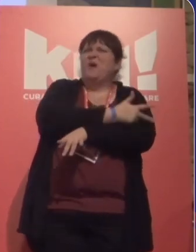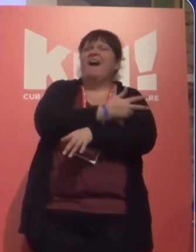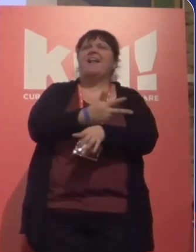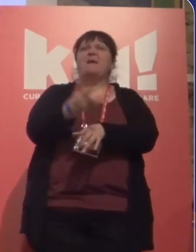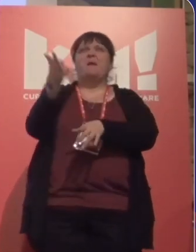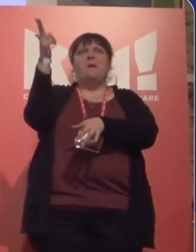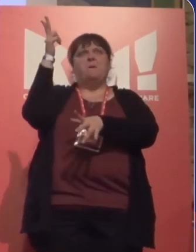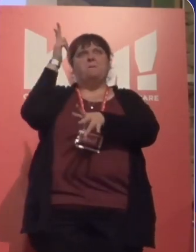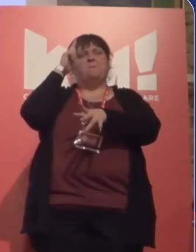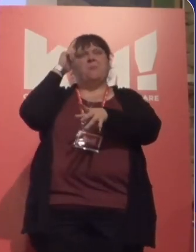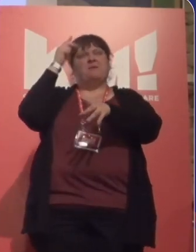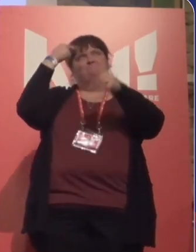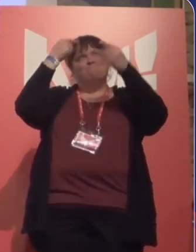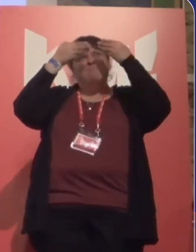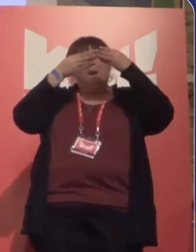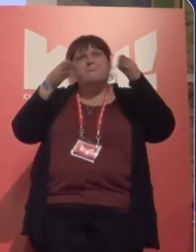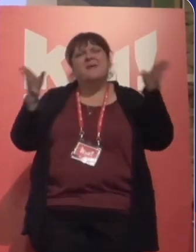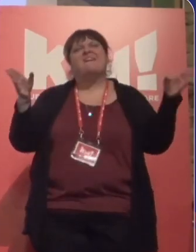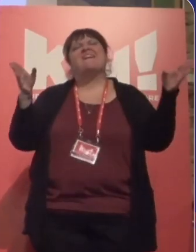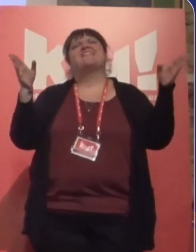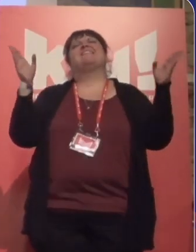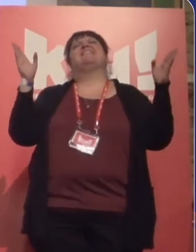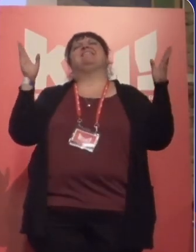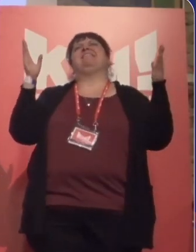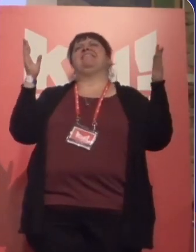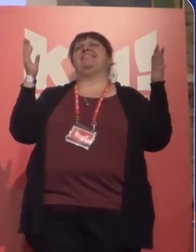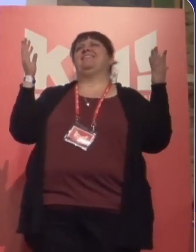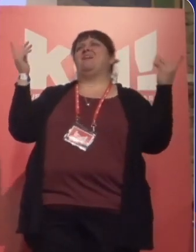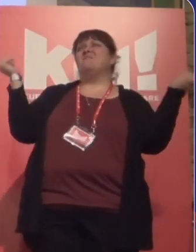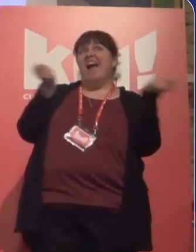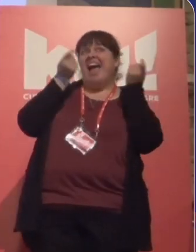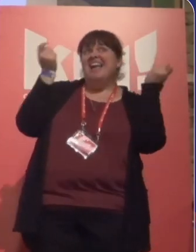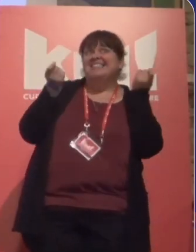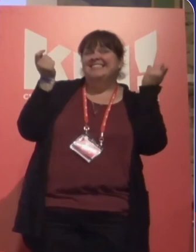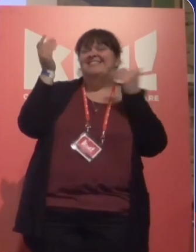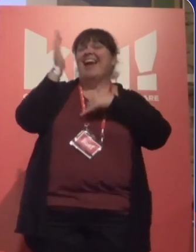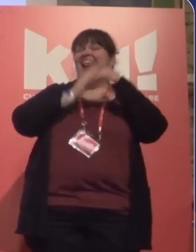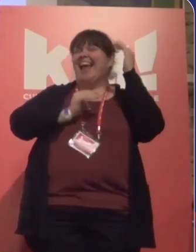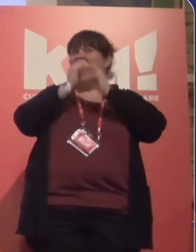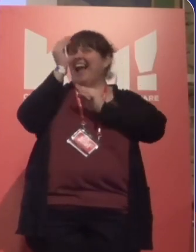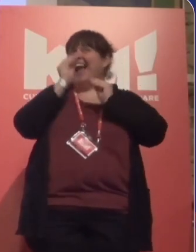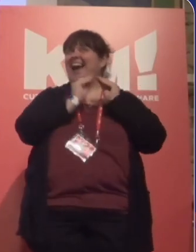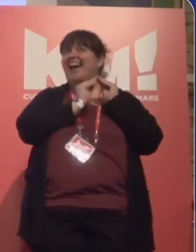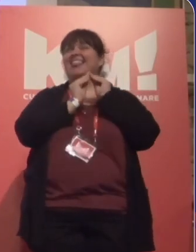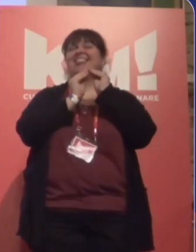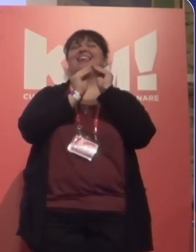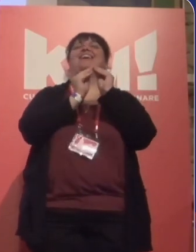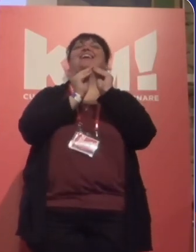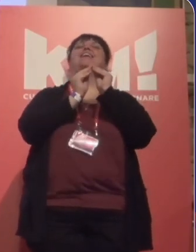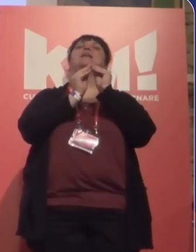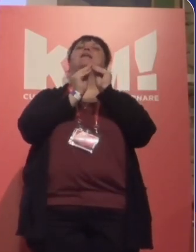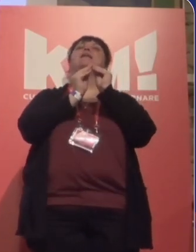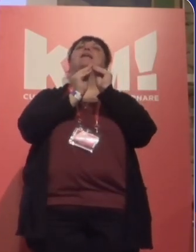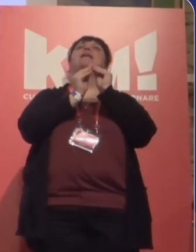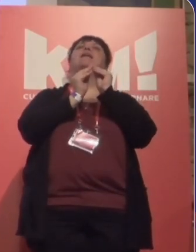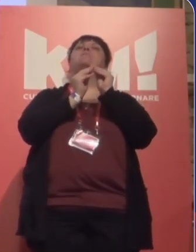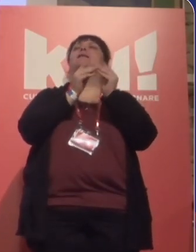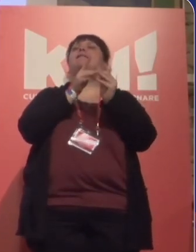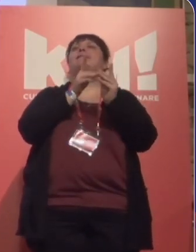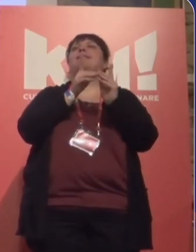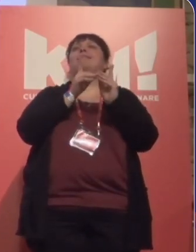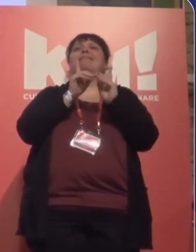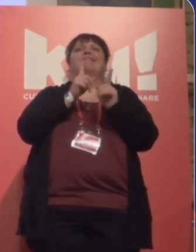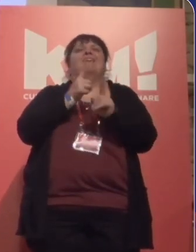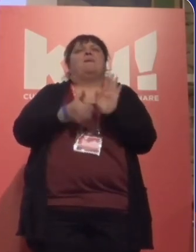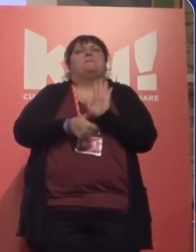festival dei cantieri ma è la priorità per la